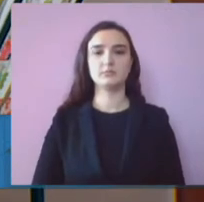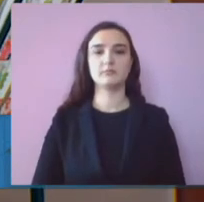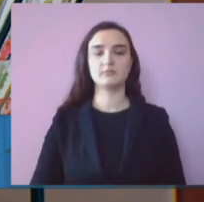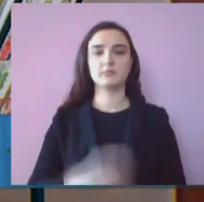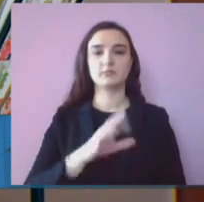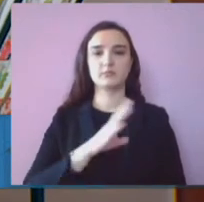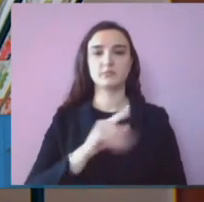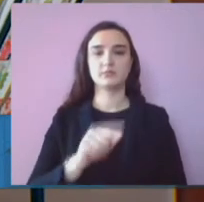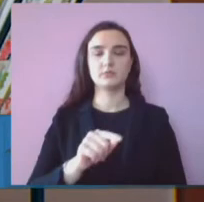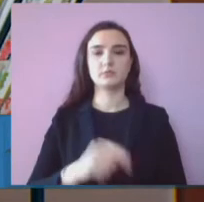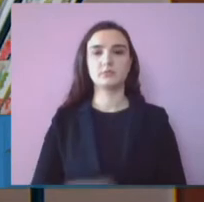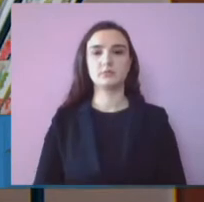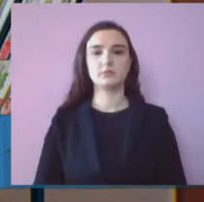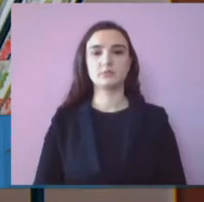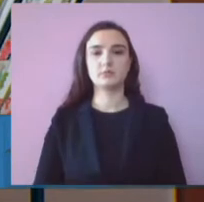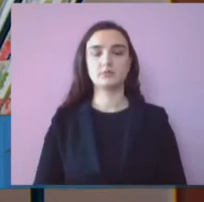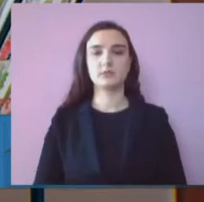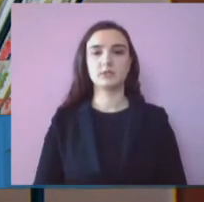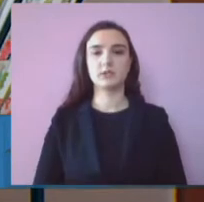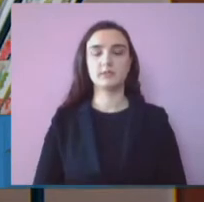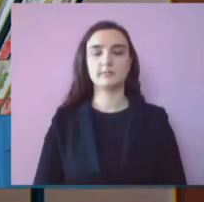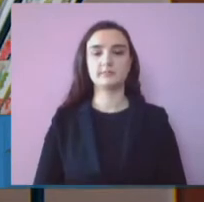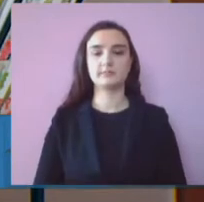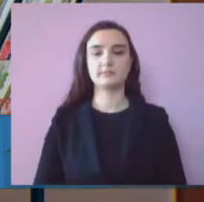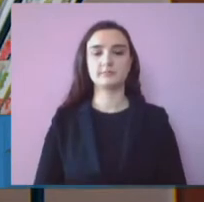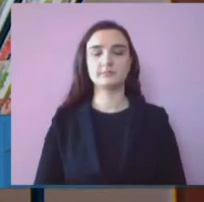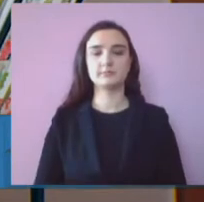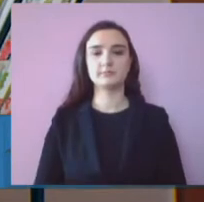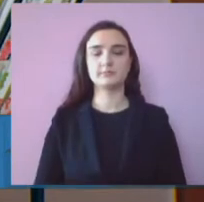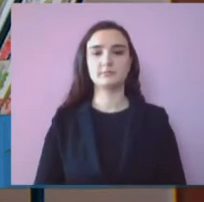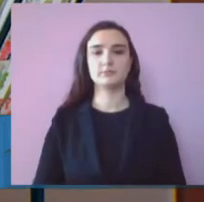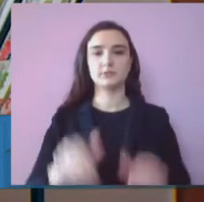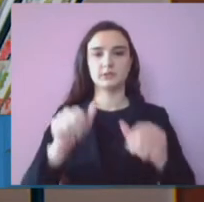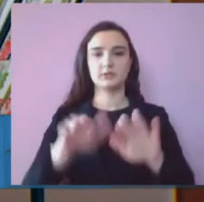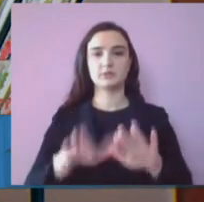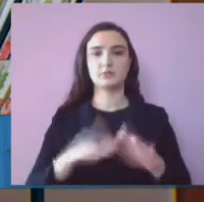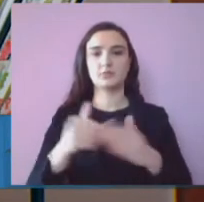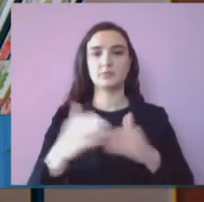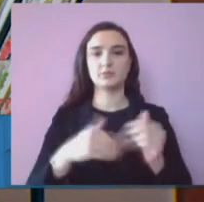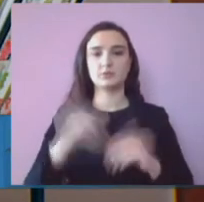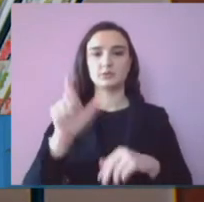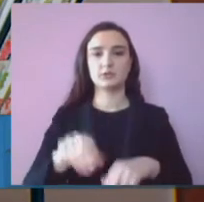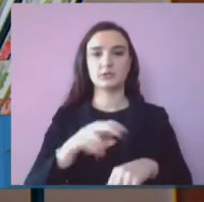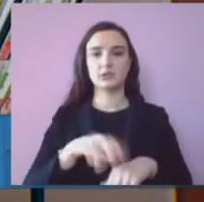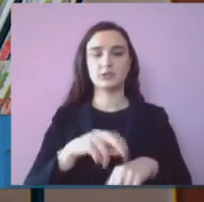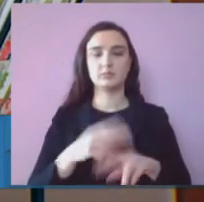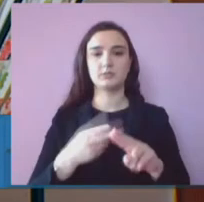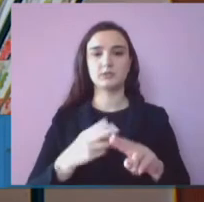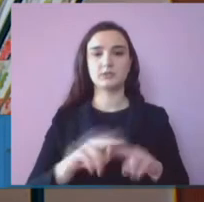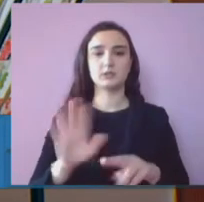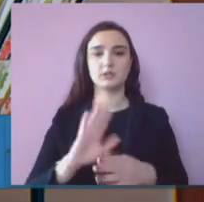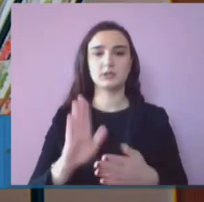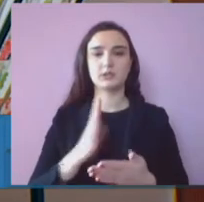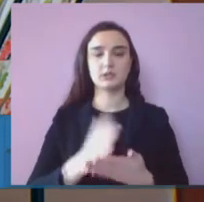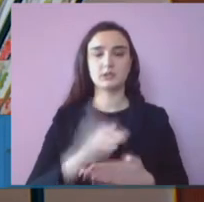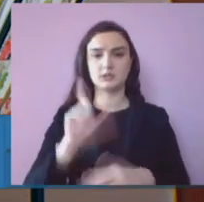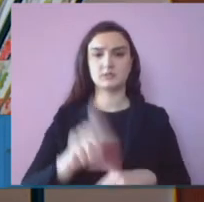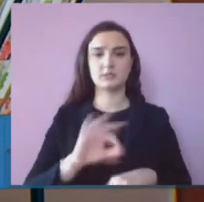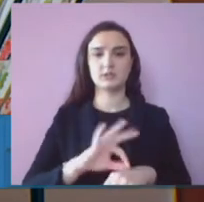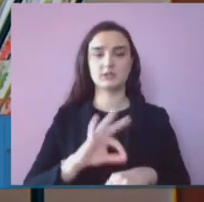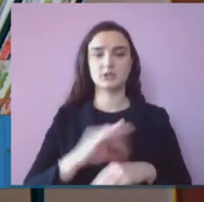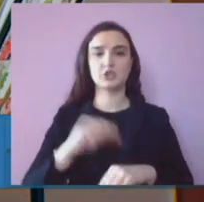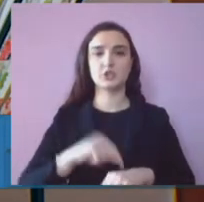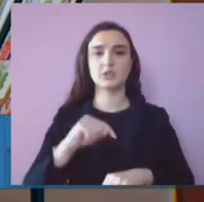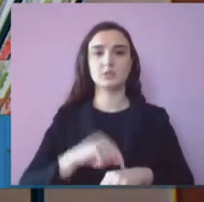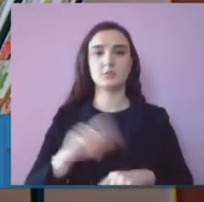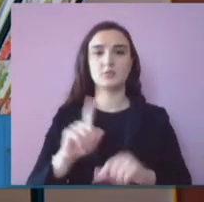ჰორმონული ბალანსი შენარჩუნებული. ეს ყველაფერი უნდა გადაწყვიტოს პროფესიონალმა ექიმმა. ეს არ არის პაციენტის შეგრძნებებით რომ